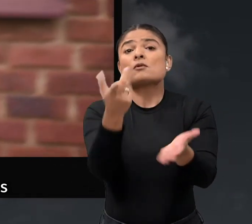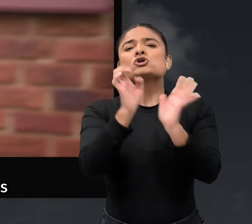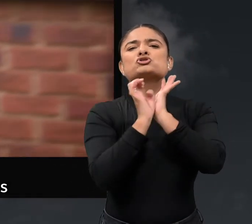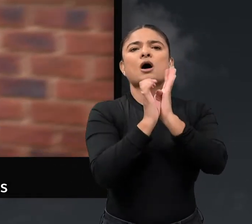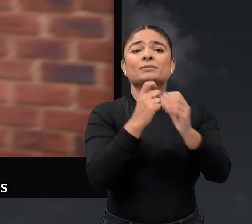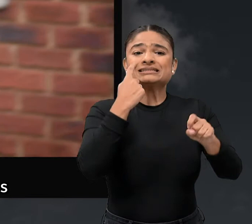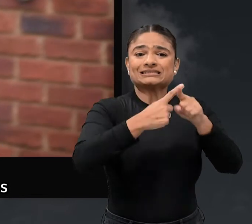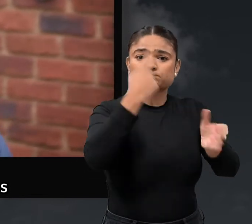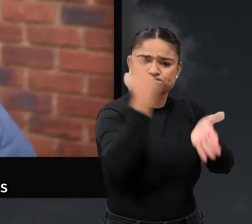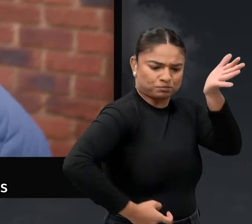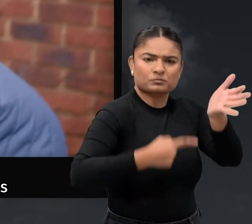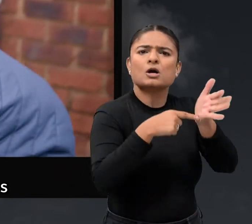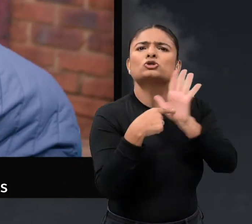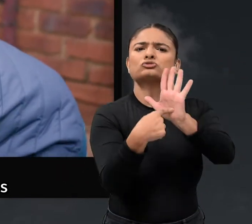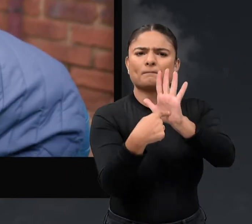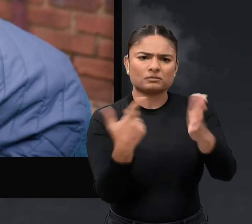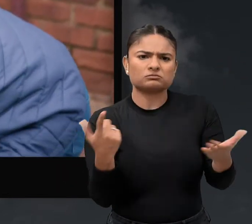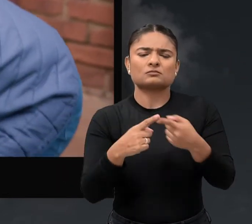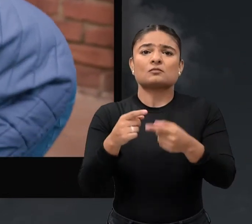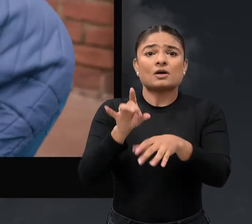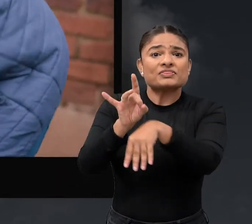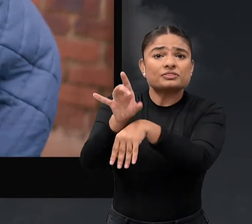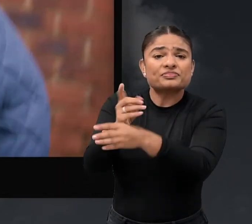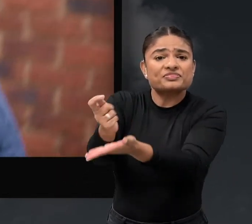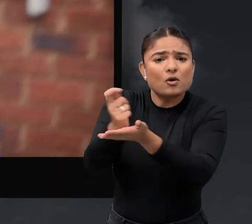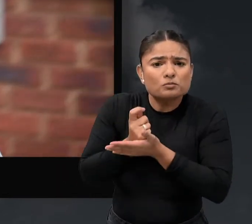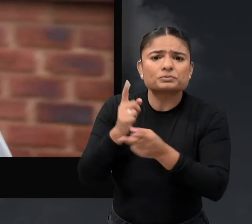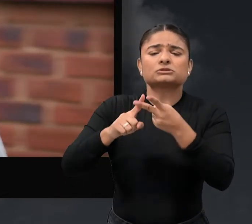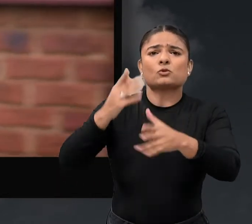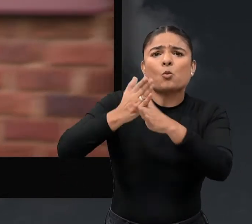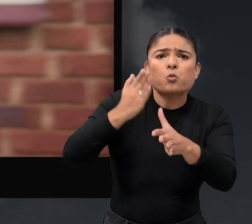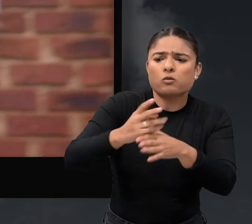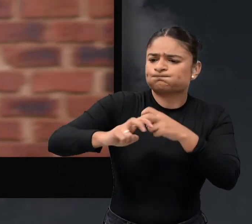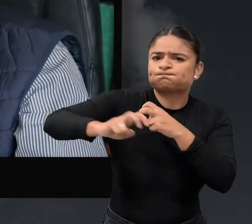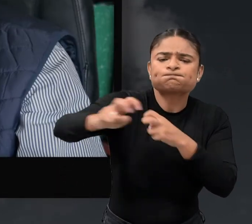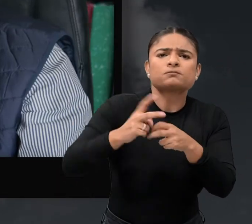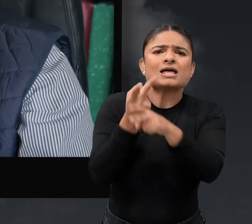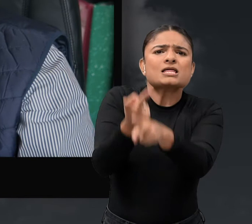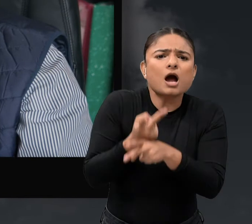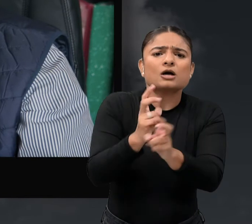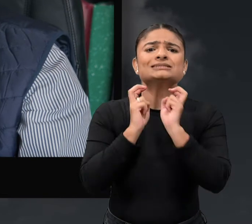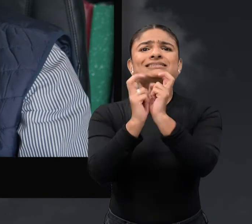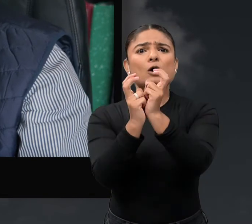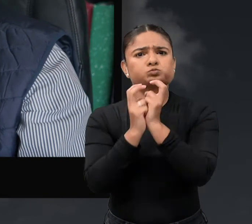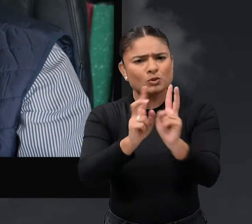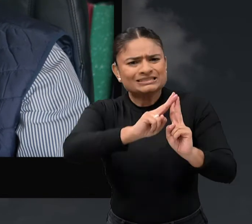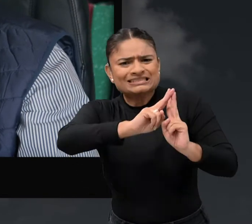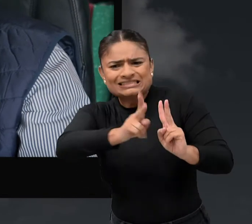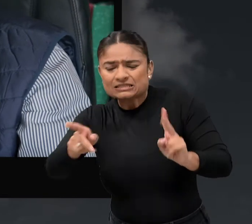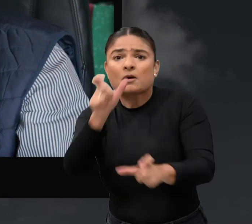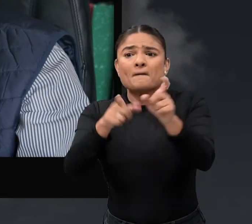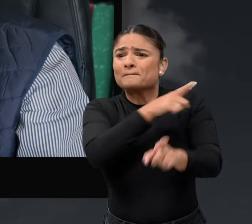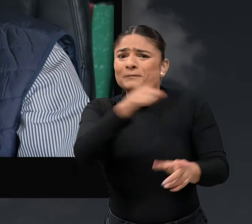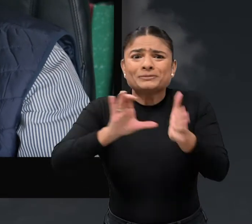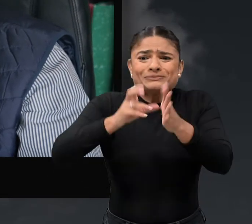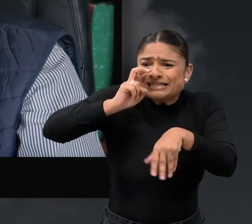sluit in kostes van alle diensteverskaffers, soos die kostes van terapeute, versorgers en vervoer, en enige ander item wat